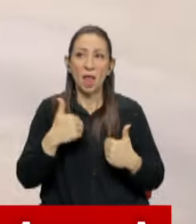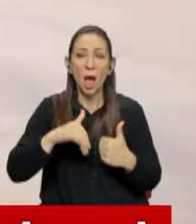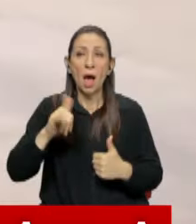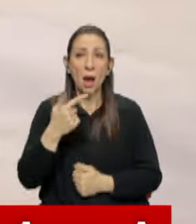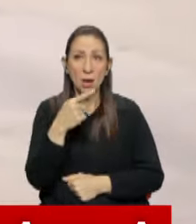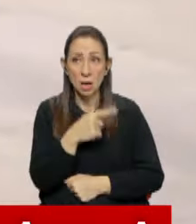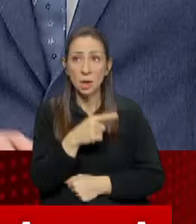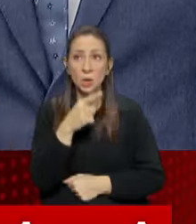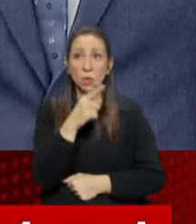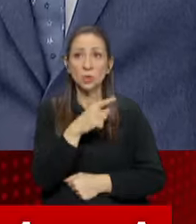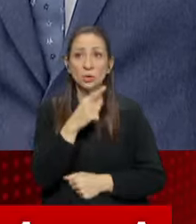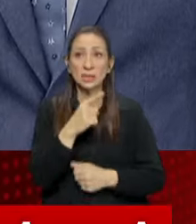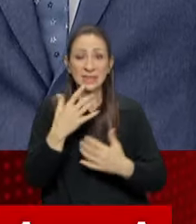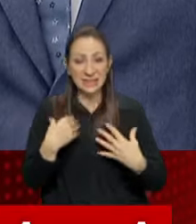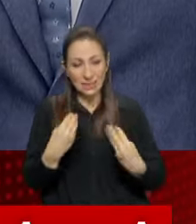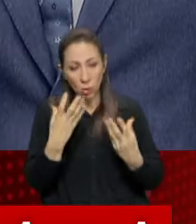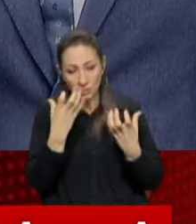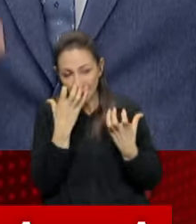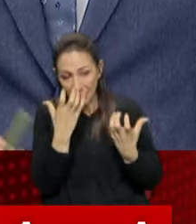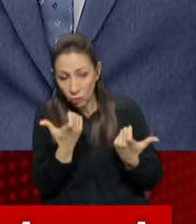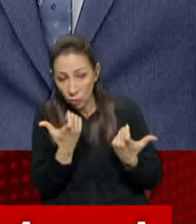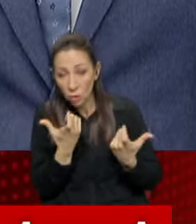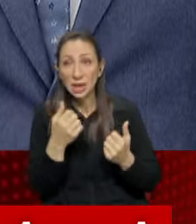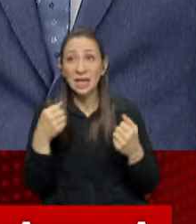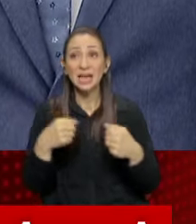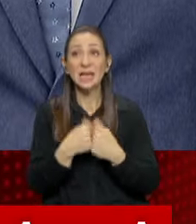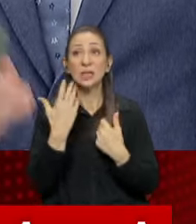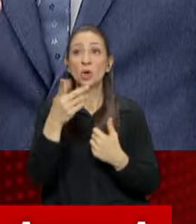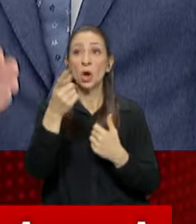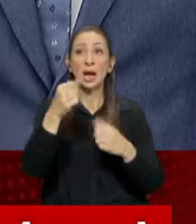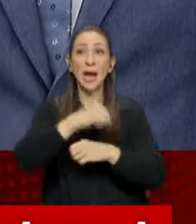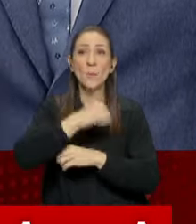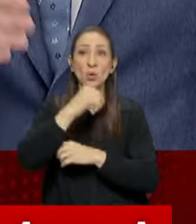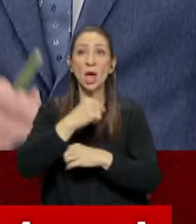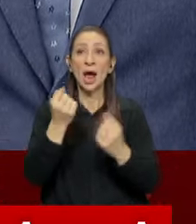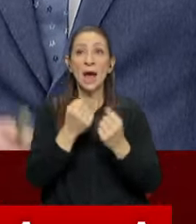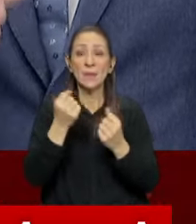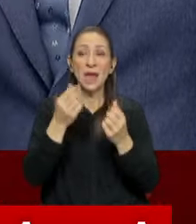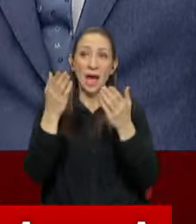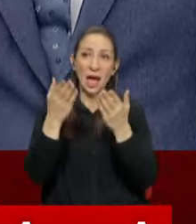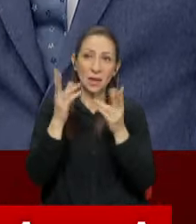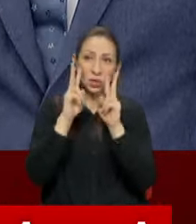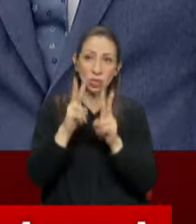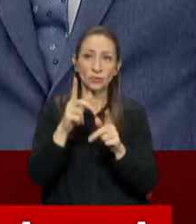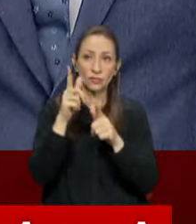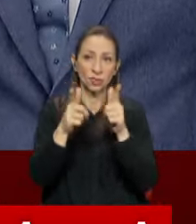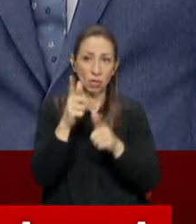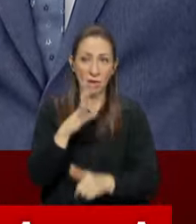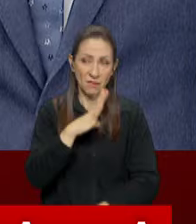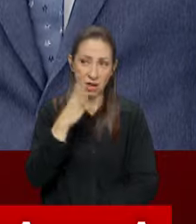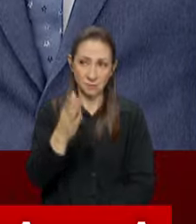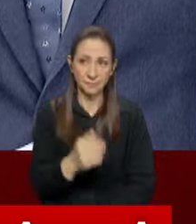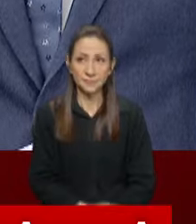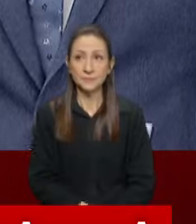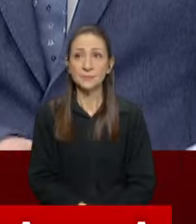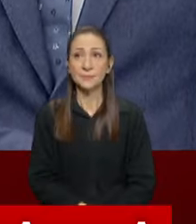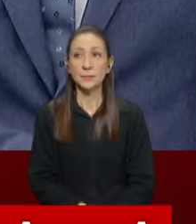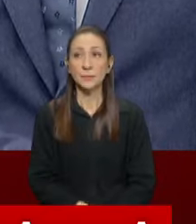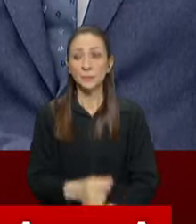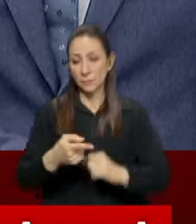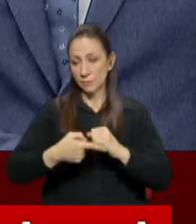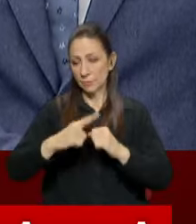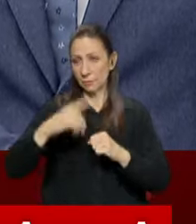şu an. Onun da iyileşmesi bekleniyor. Kazanın sonrasında da işte o kamyonun ve aracın ne hale geldiğine ait görüntüler de bu şekildeydi.